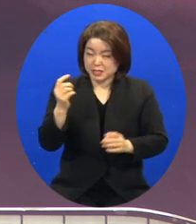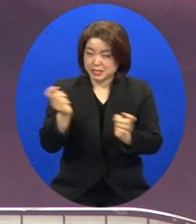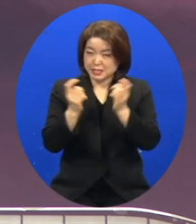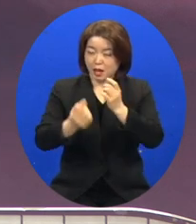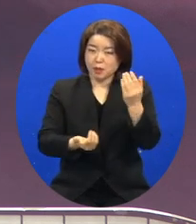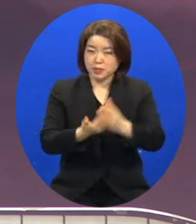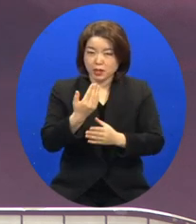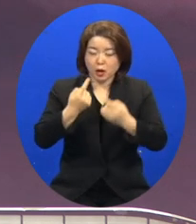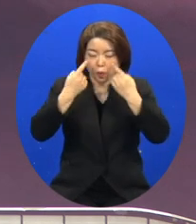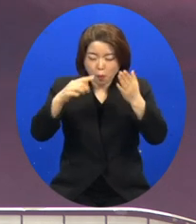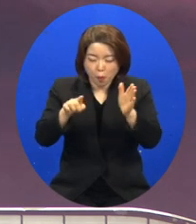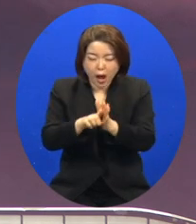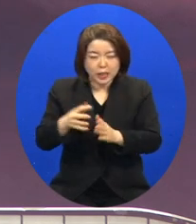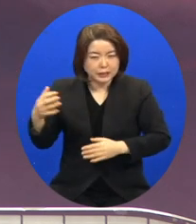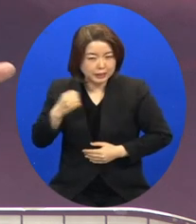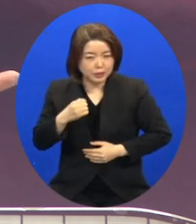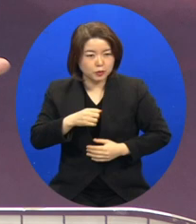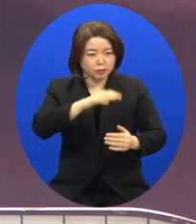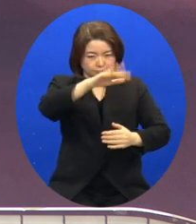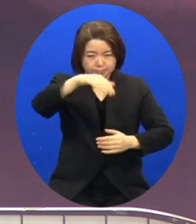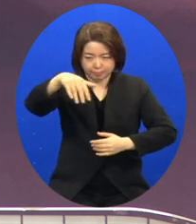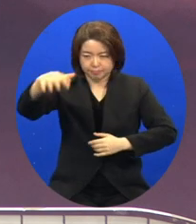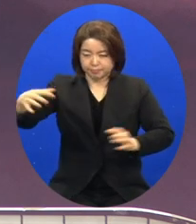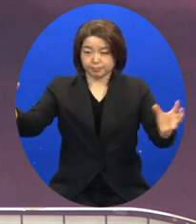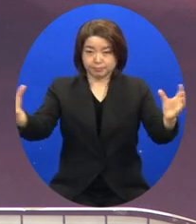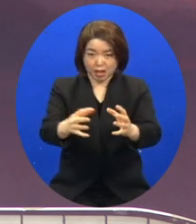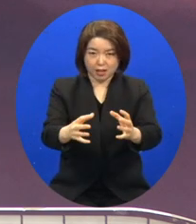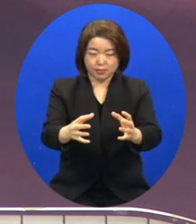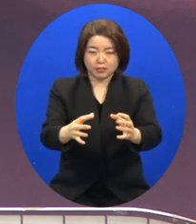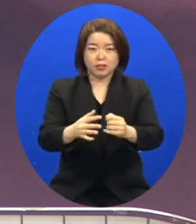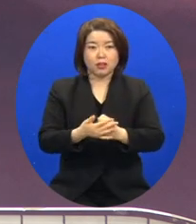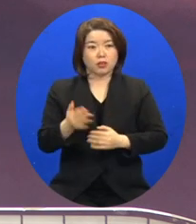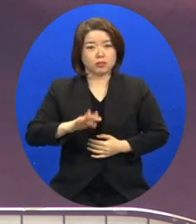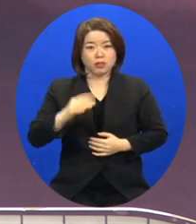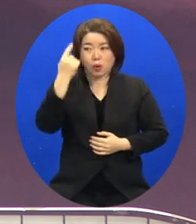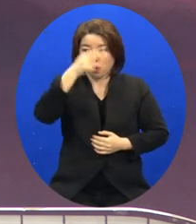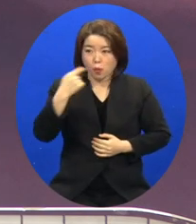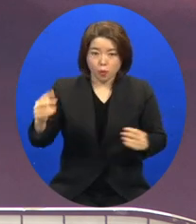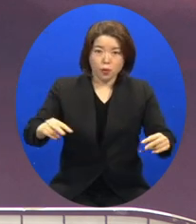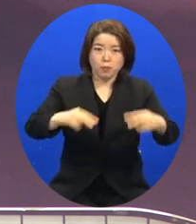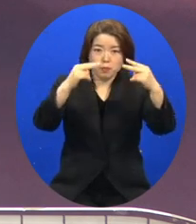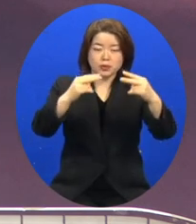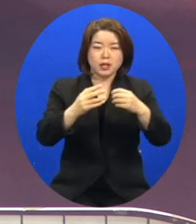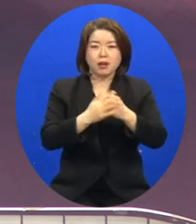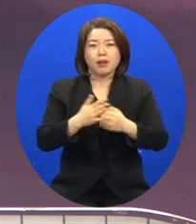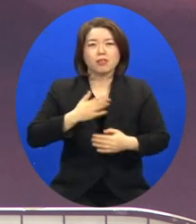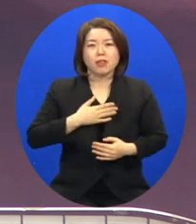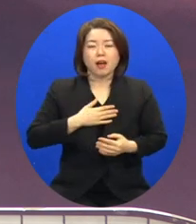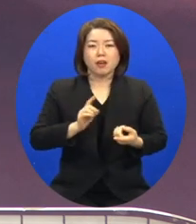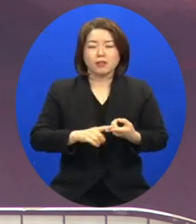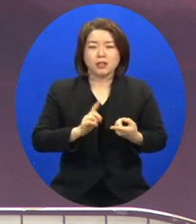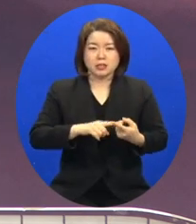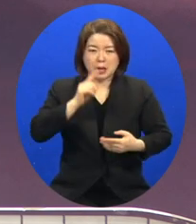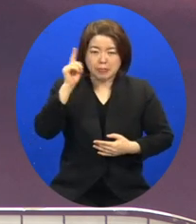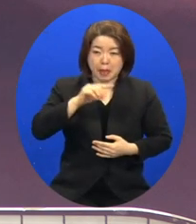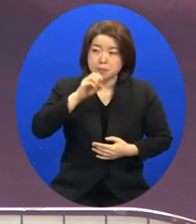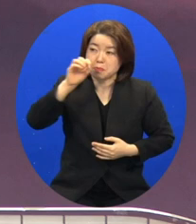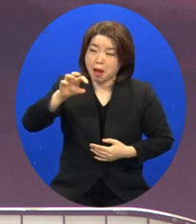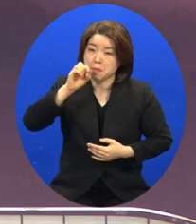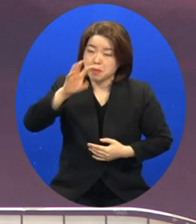찌 그런데 서로 얼굴을 보자마자 그렇게 자 나에 대해서 나쁜 이야기만 했다 고 들었는데도